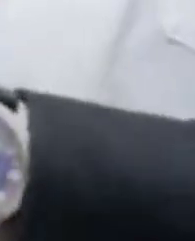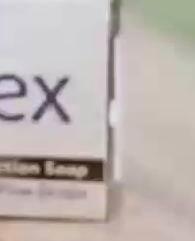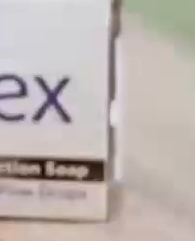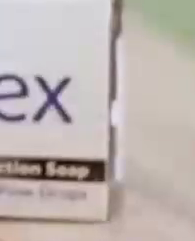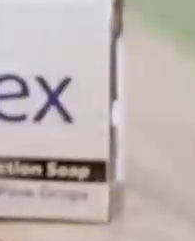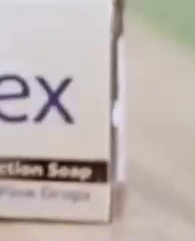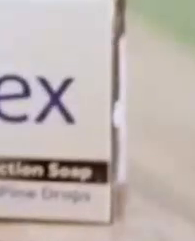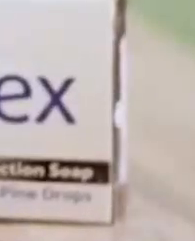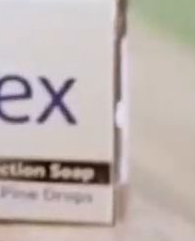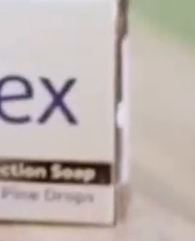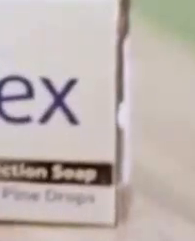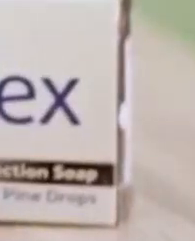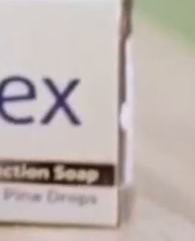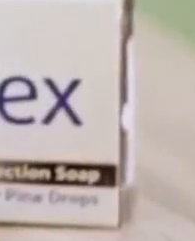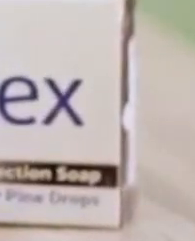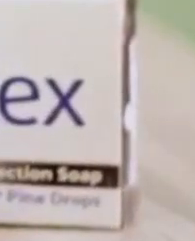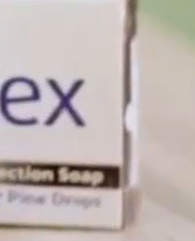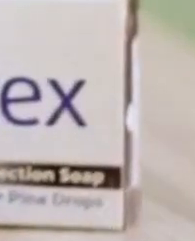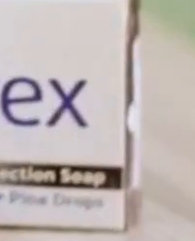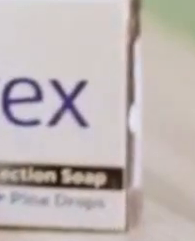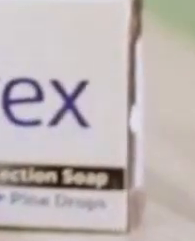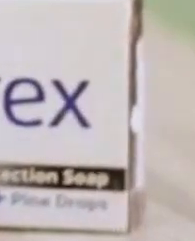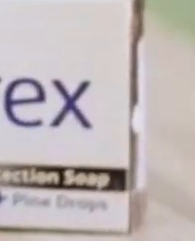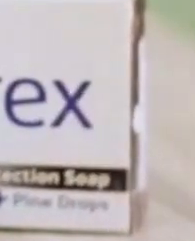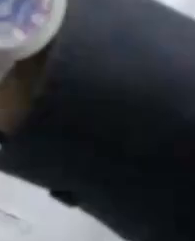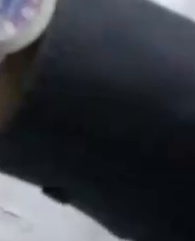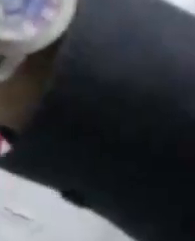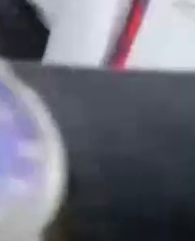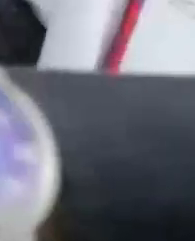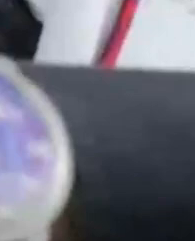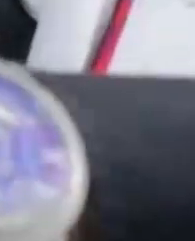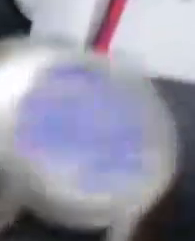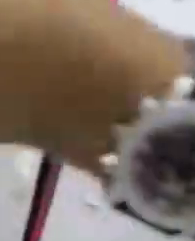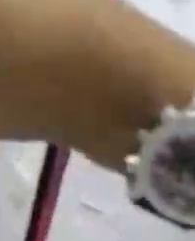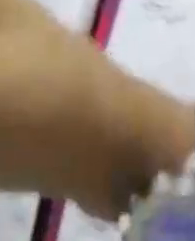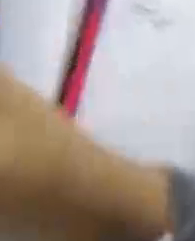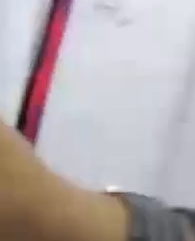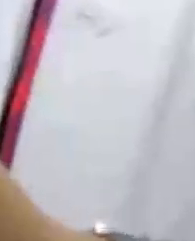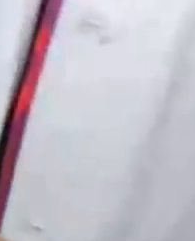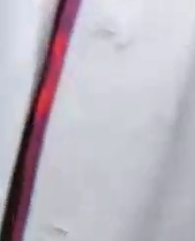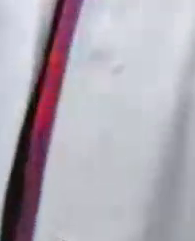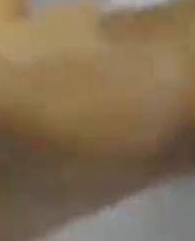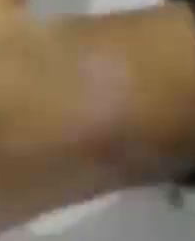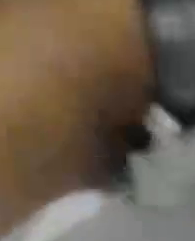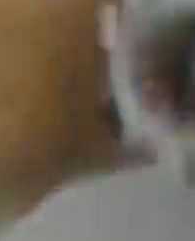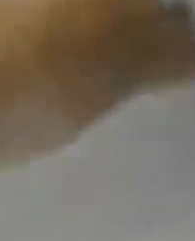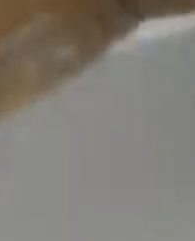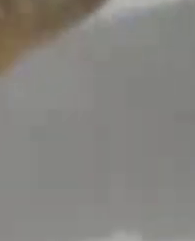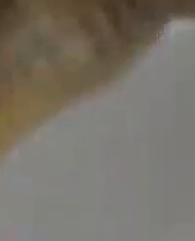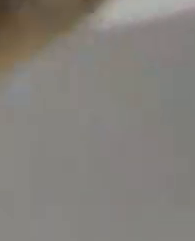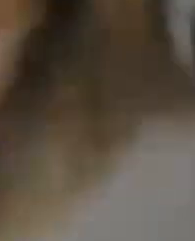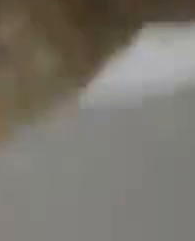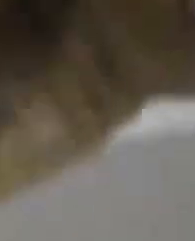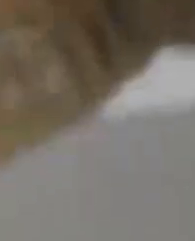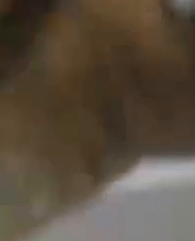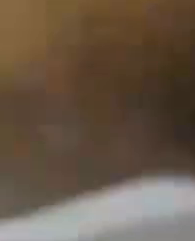sabune ya Detrex ni isabune ihendutse yo gukaraba igendanye n'ubushobozi bwa buri wese. Ni isabune ikoranwa ubuhanga buhanitse ndetse